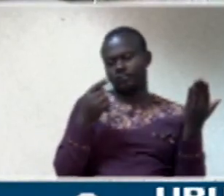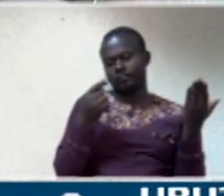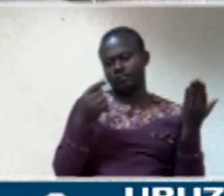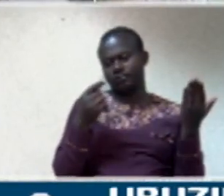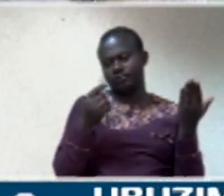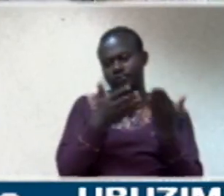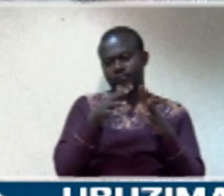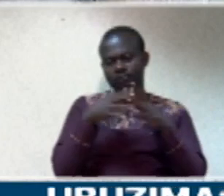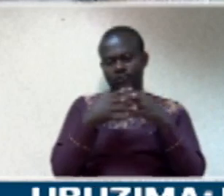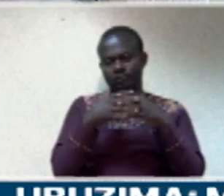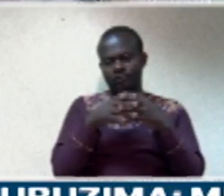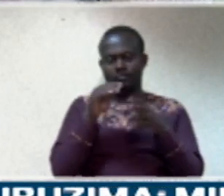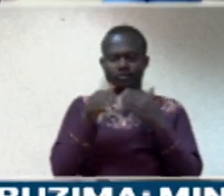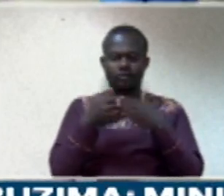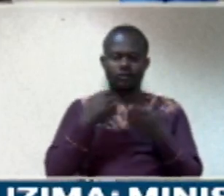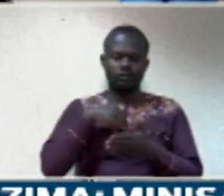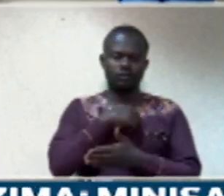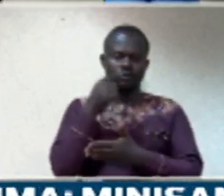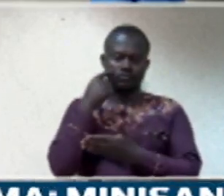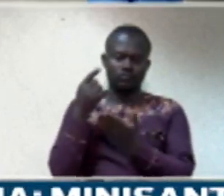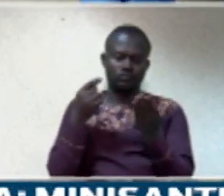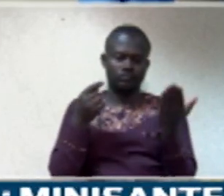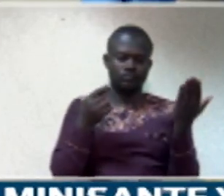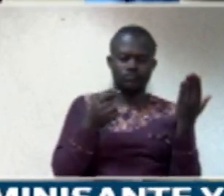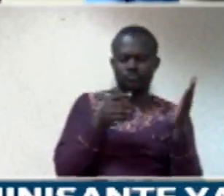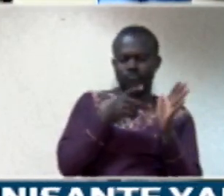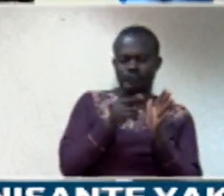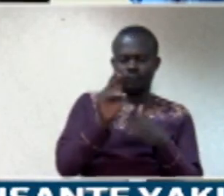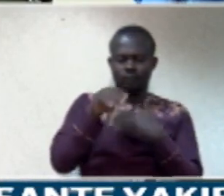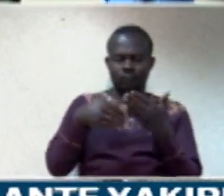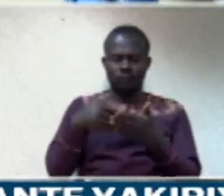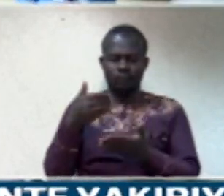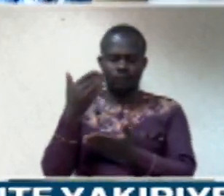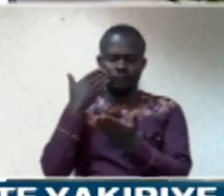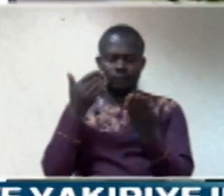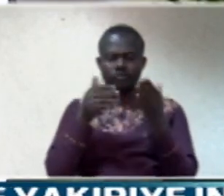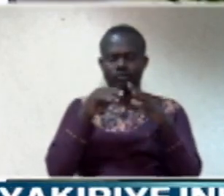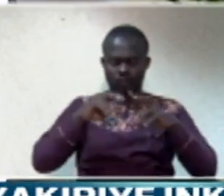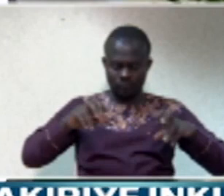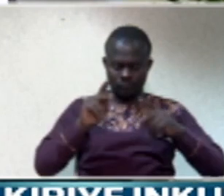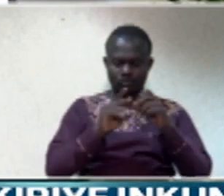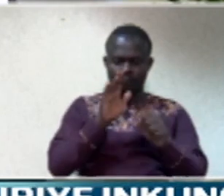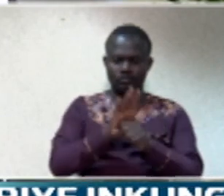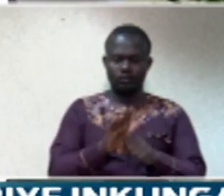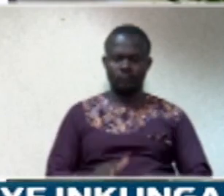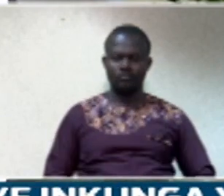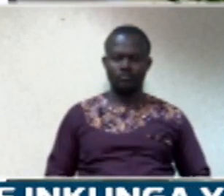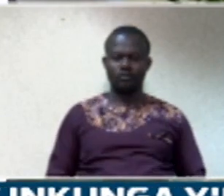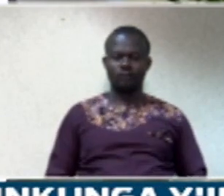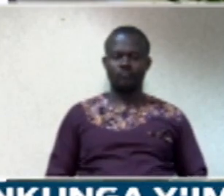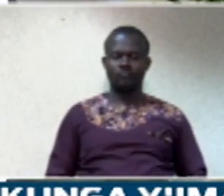mashini zizihutisha ibikorwa byo gupima COVID-19 kandi hagapimwa abantu benshi. Twishimiye rero izi mashini